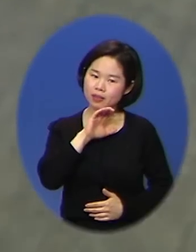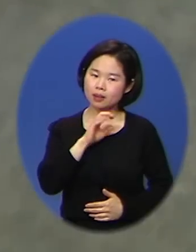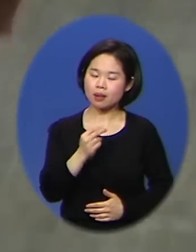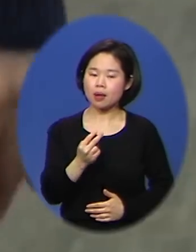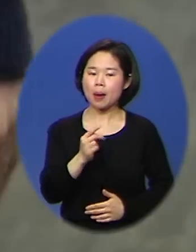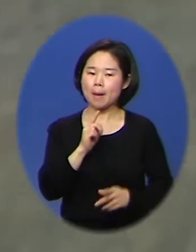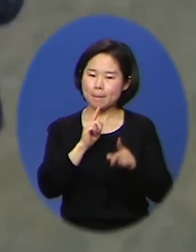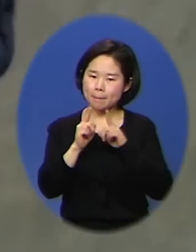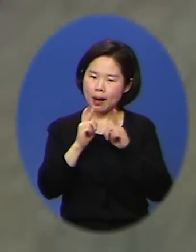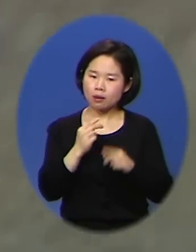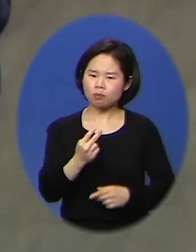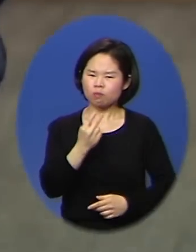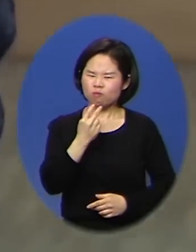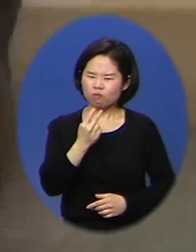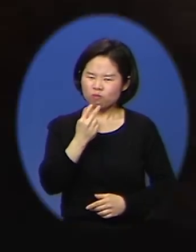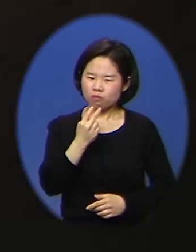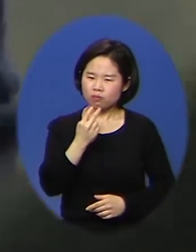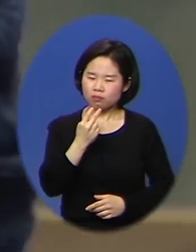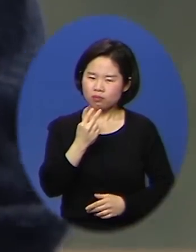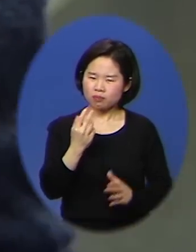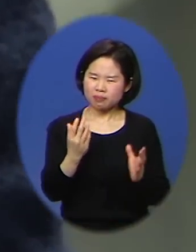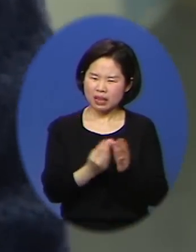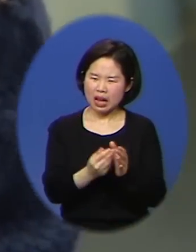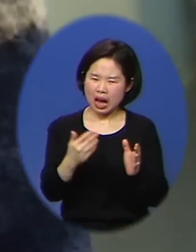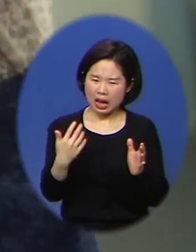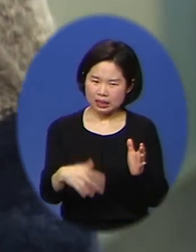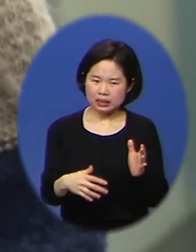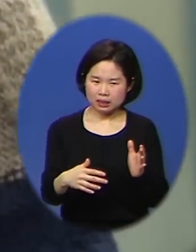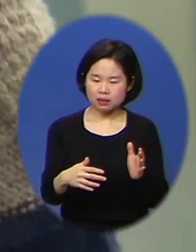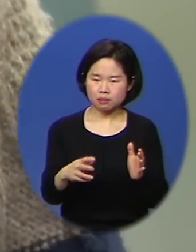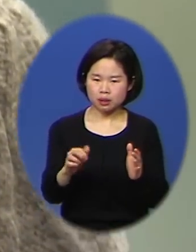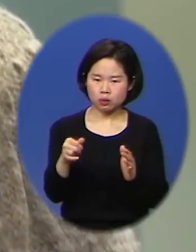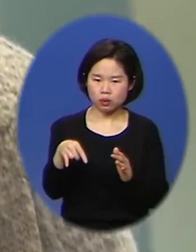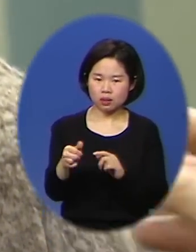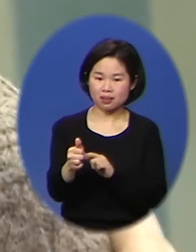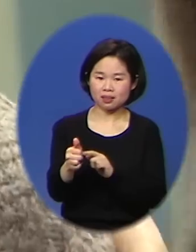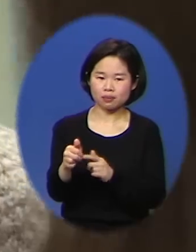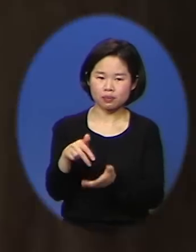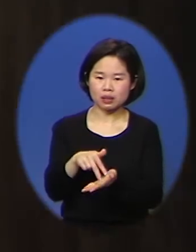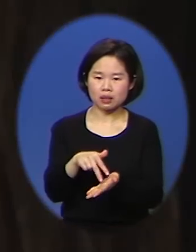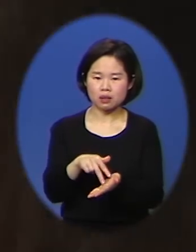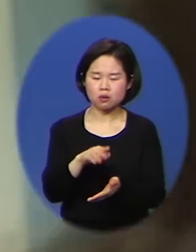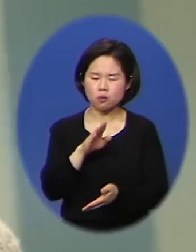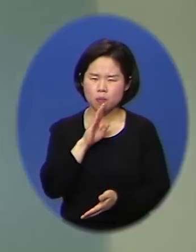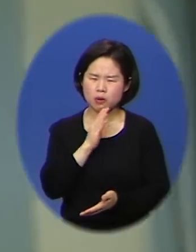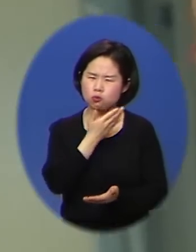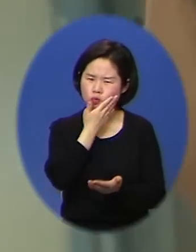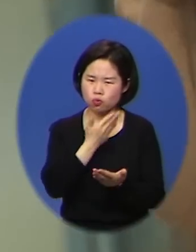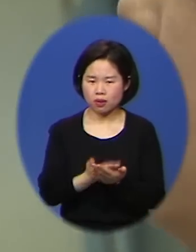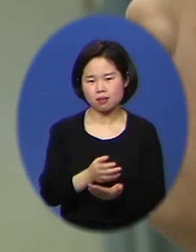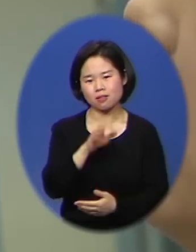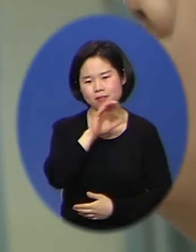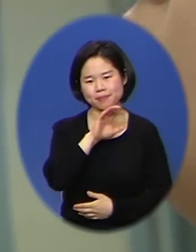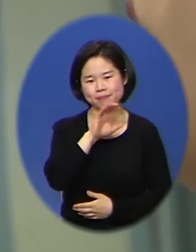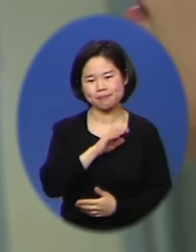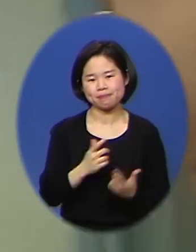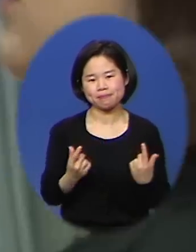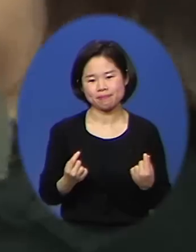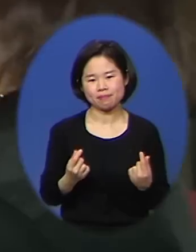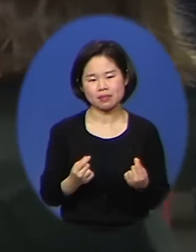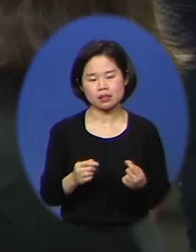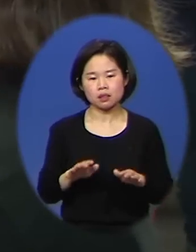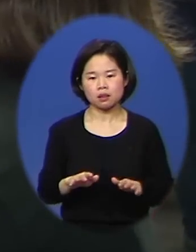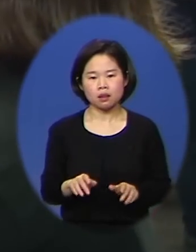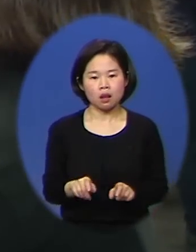발음과 호흡이 불안정한 민희 씨에게 있어 가장 중요한 연습 중에 하나. 긴장